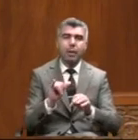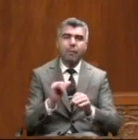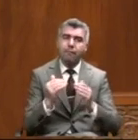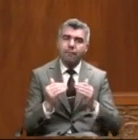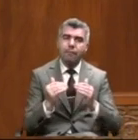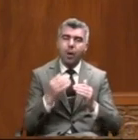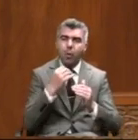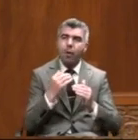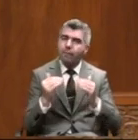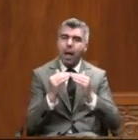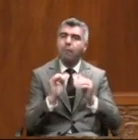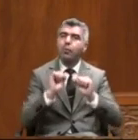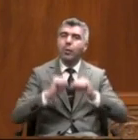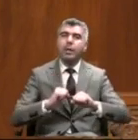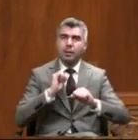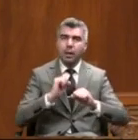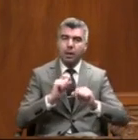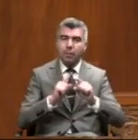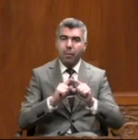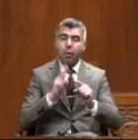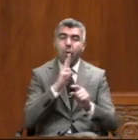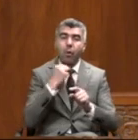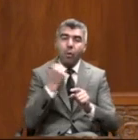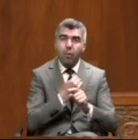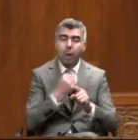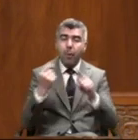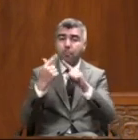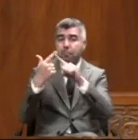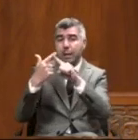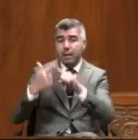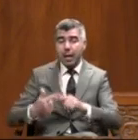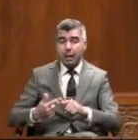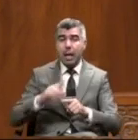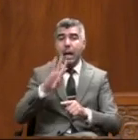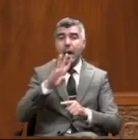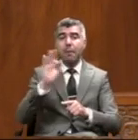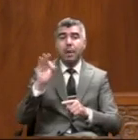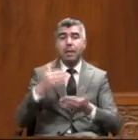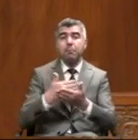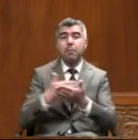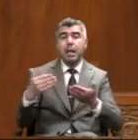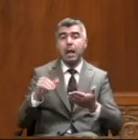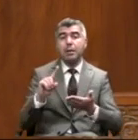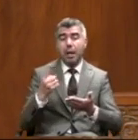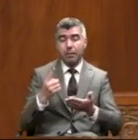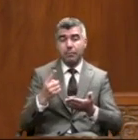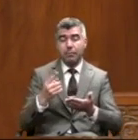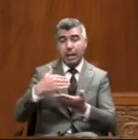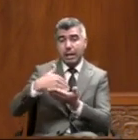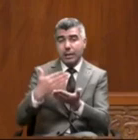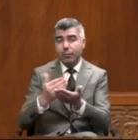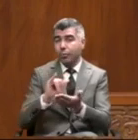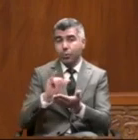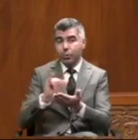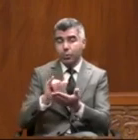لانها كلفت الدوله والميزانيه العموميه 40 مليار درهم موزعه بالخصوص